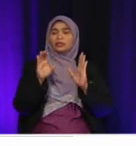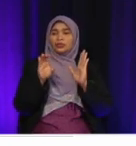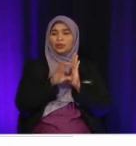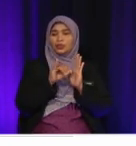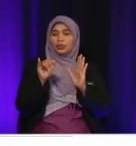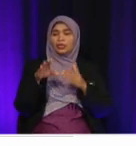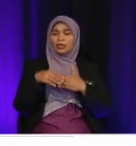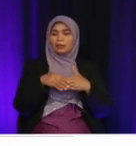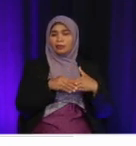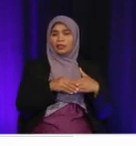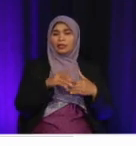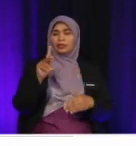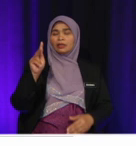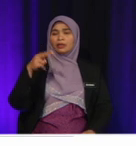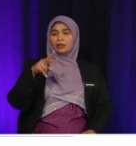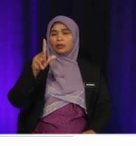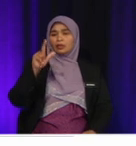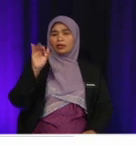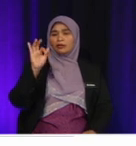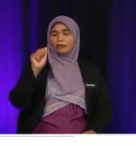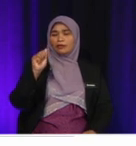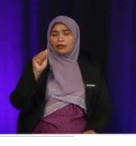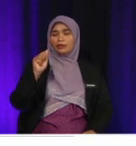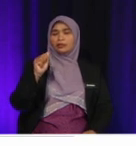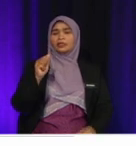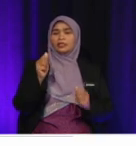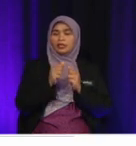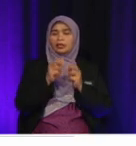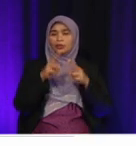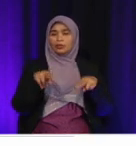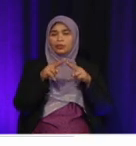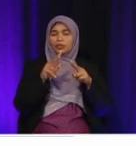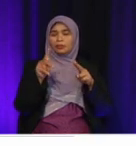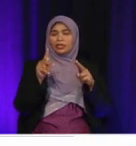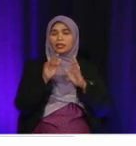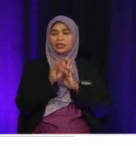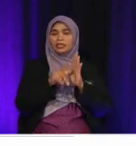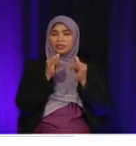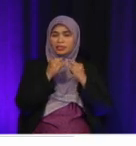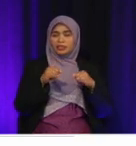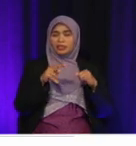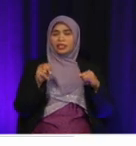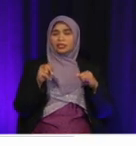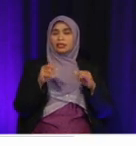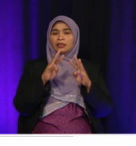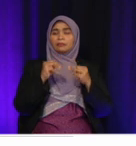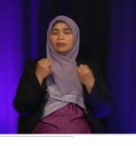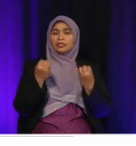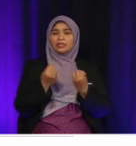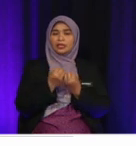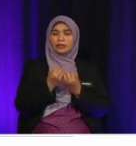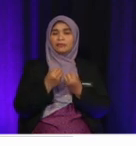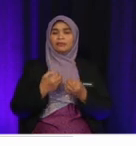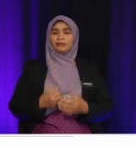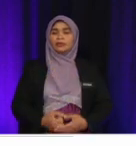kepimpinan khulafa ar-rasyidin dengan mengutamakan kesejahteraan masyarakat huraian ini boleh tulis bebas